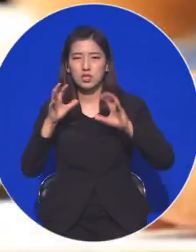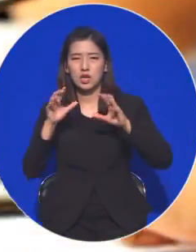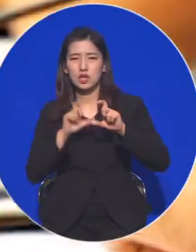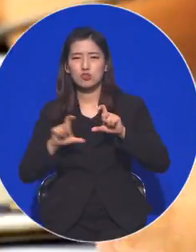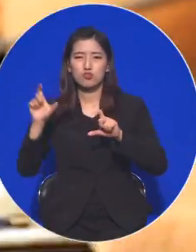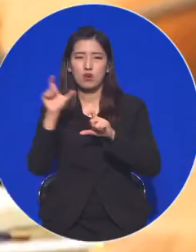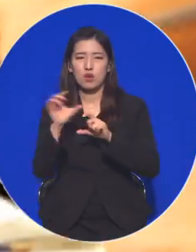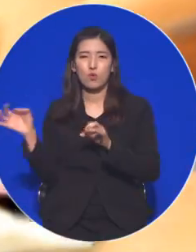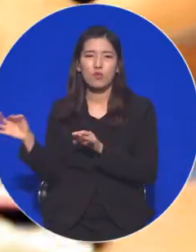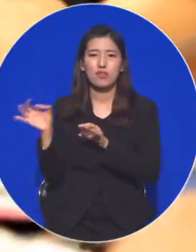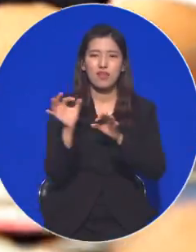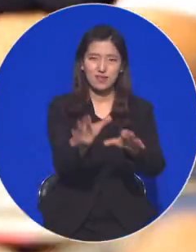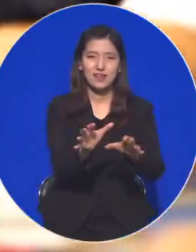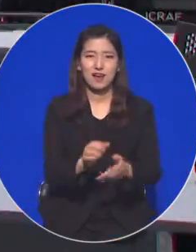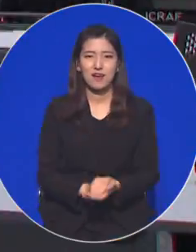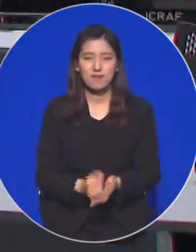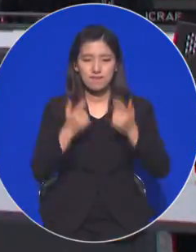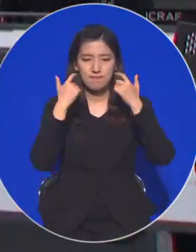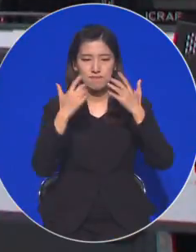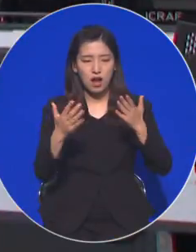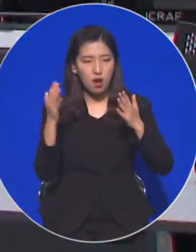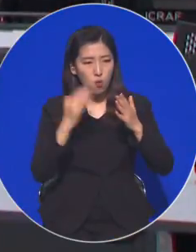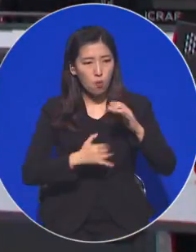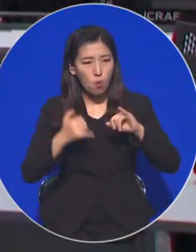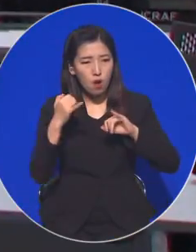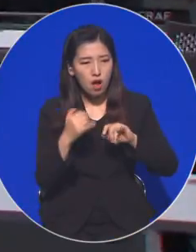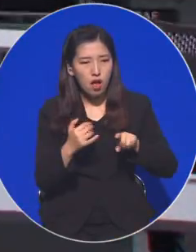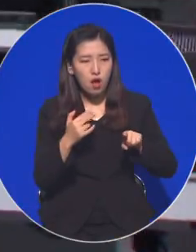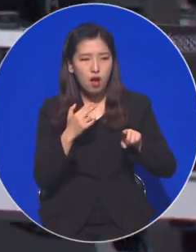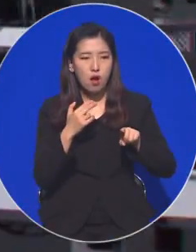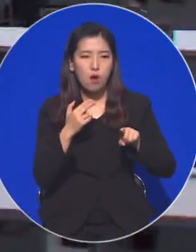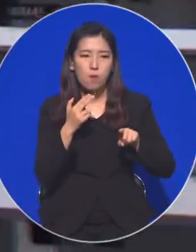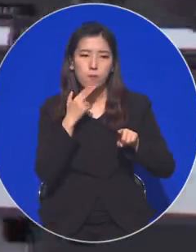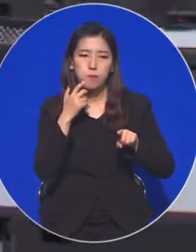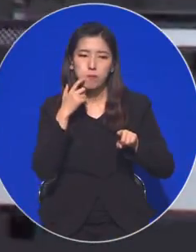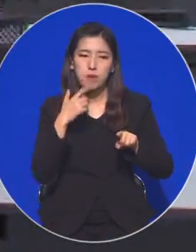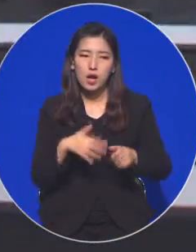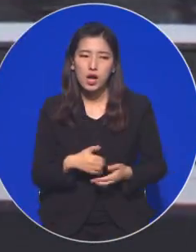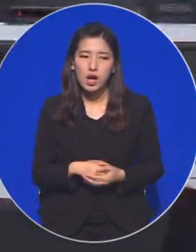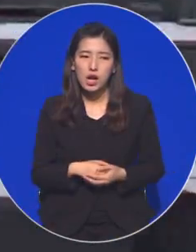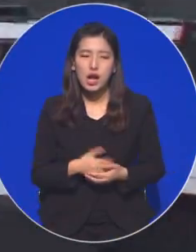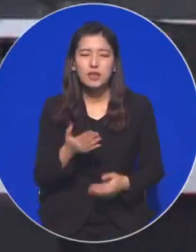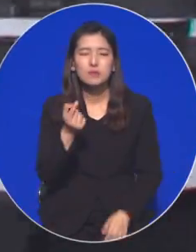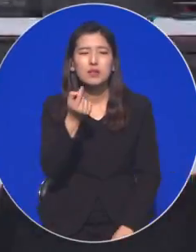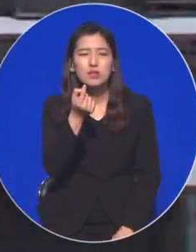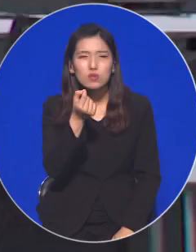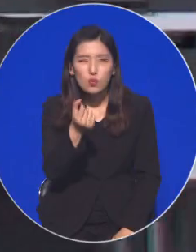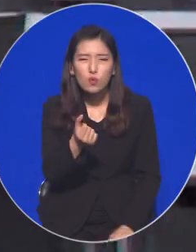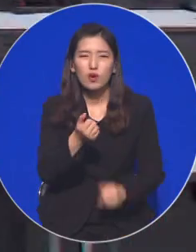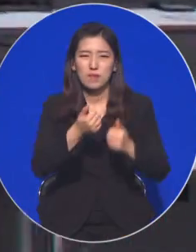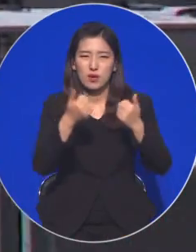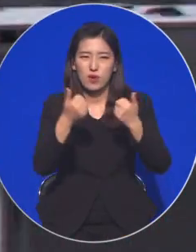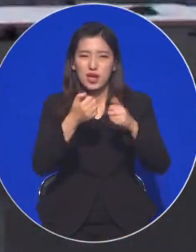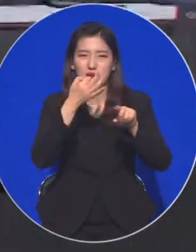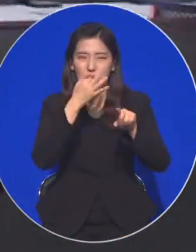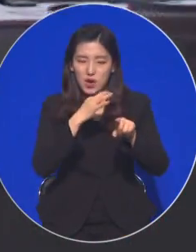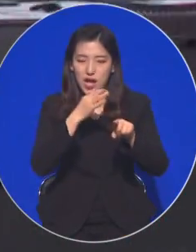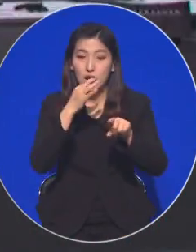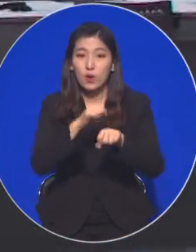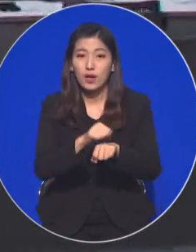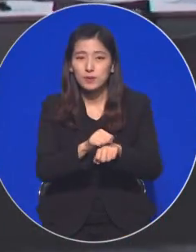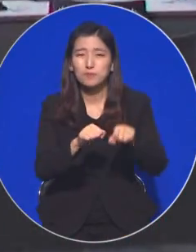포함됐습니다. 과감한 약속이 나오지 않아서 아쉽다는 평가가 있지만 작은 성과라도 쌓아가는 게 중요하다는